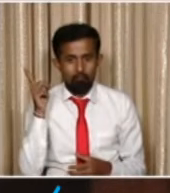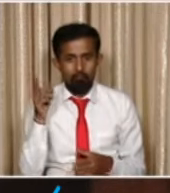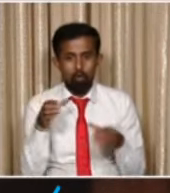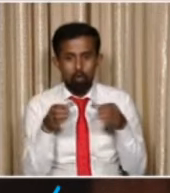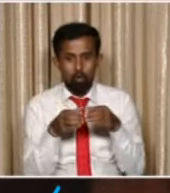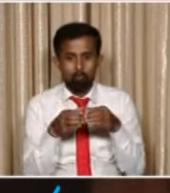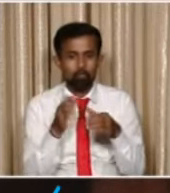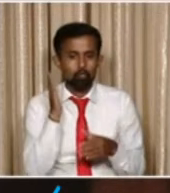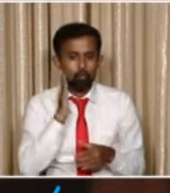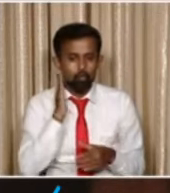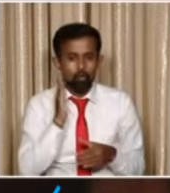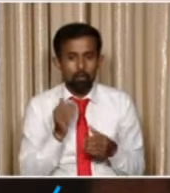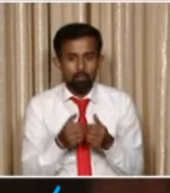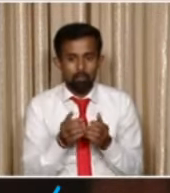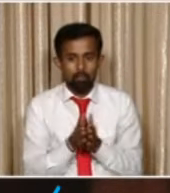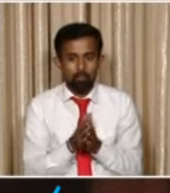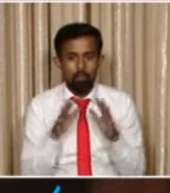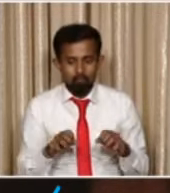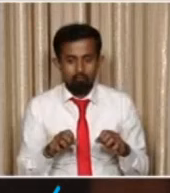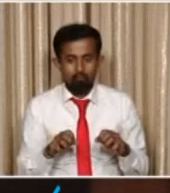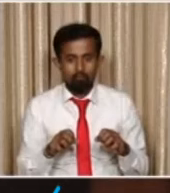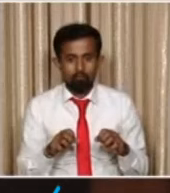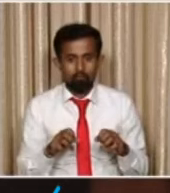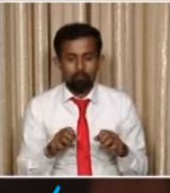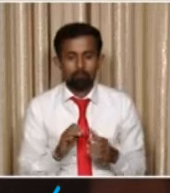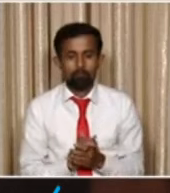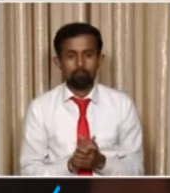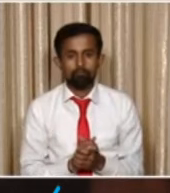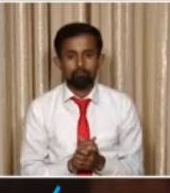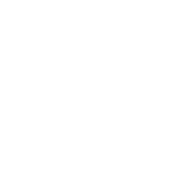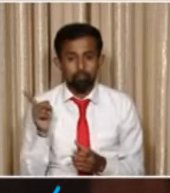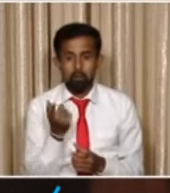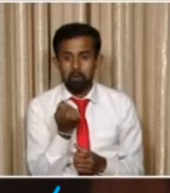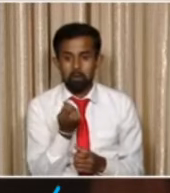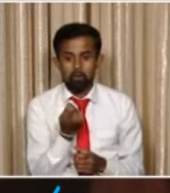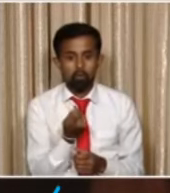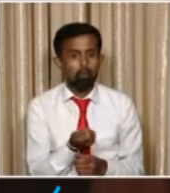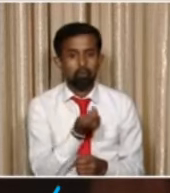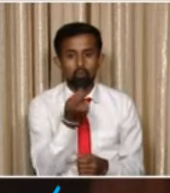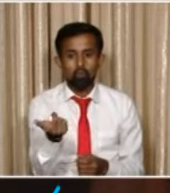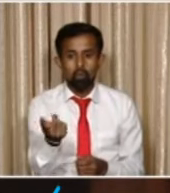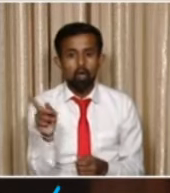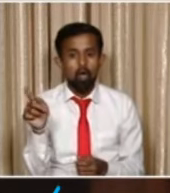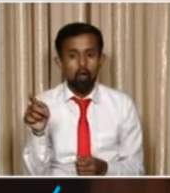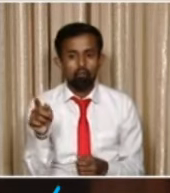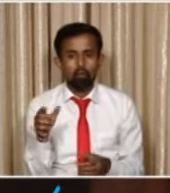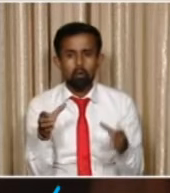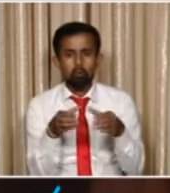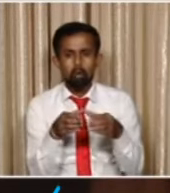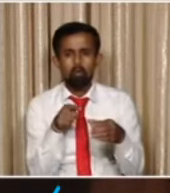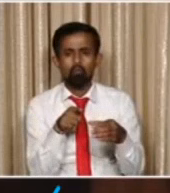அதுக்கு உரிமையாக கோரினாலும் வெள்ளைக்காரர்களுக்கும் நிதி தேவை. அவர்களுக்கு நிதி வழங்குகிற நிறுவனங்கள் என்ன? எங்கள் முன்னர் இங்கு பல காலத்துக்கு